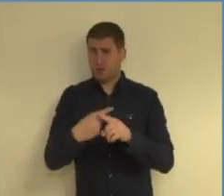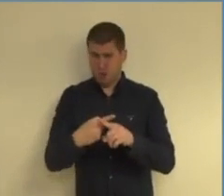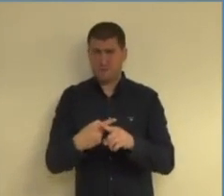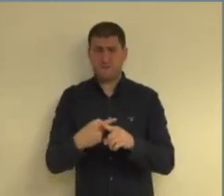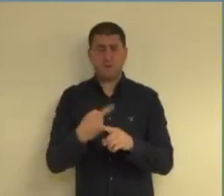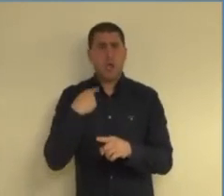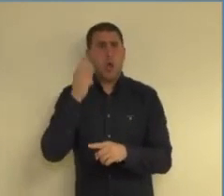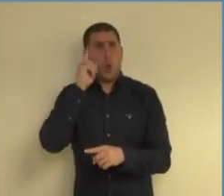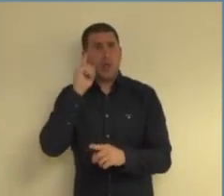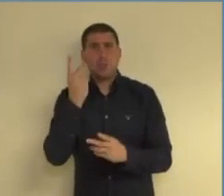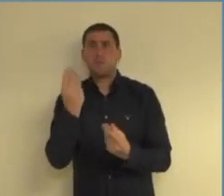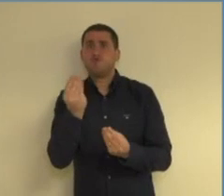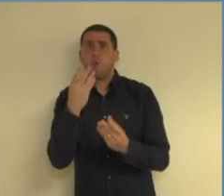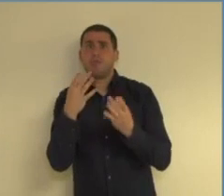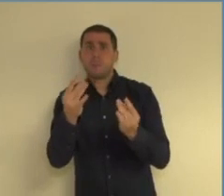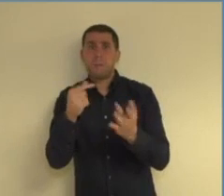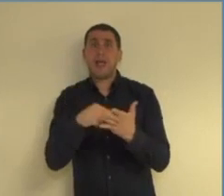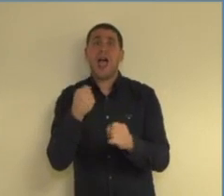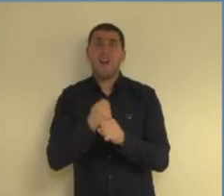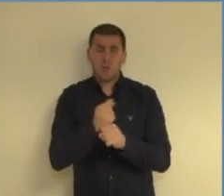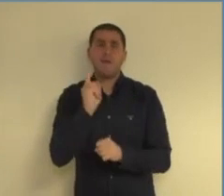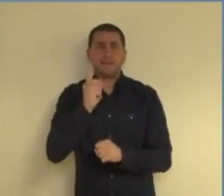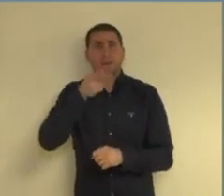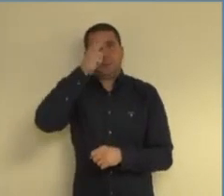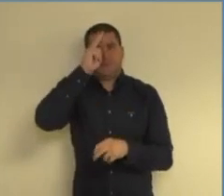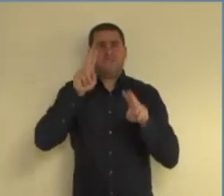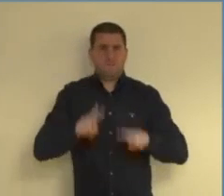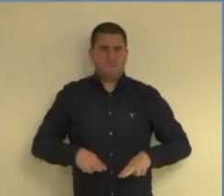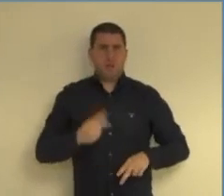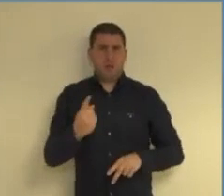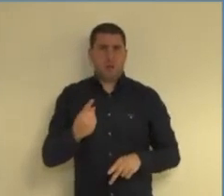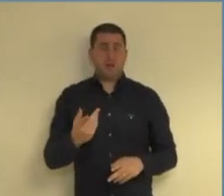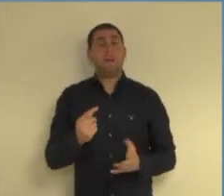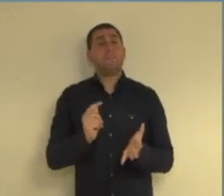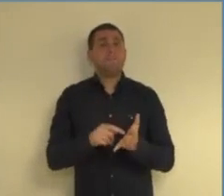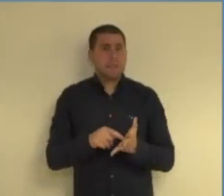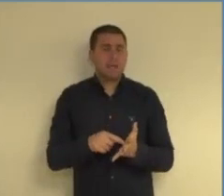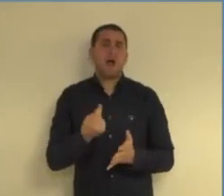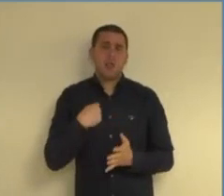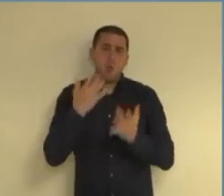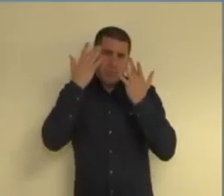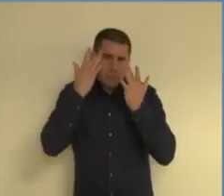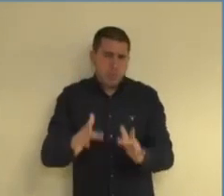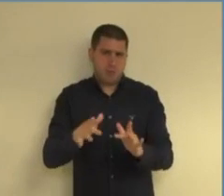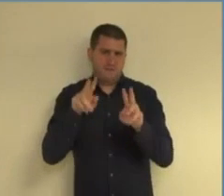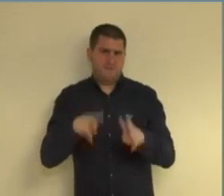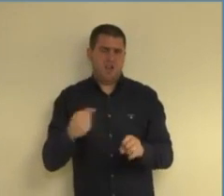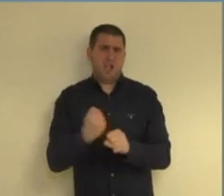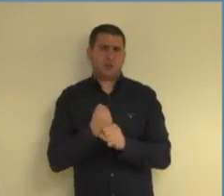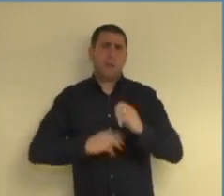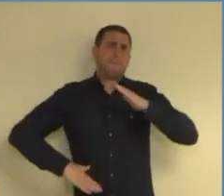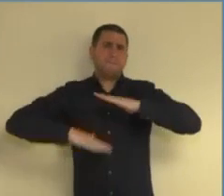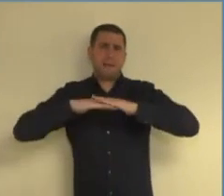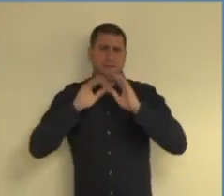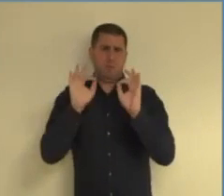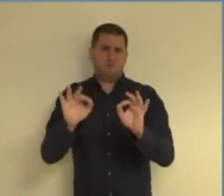לא יודעים שמישהו נדבק את תוצאה מהעבודה שלו אבל זה סיכון בהחלט שהם לוקחים ואנחנו נדאג באמת לעשות את